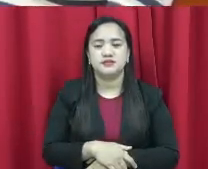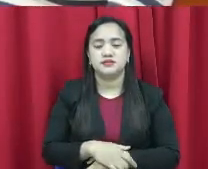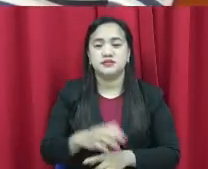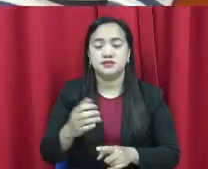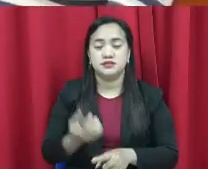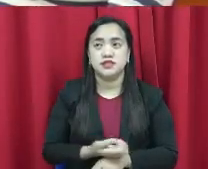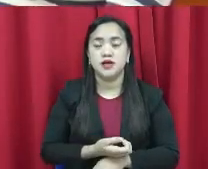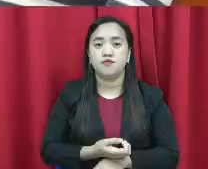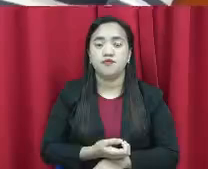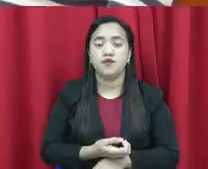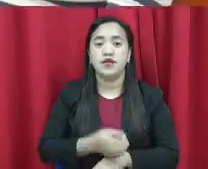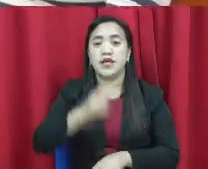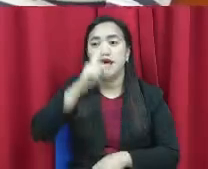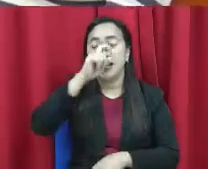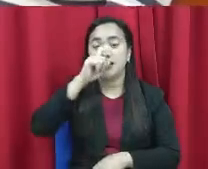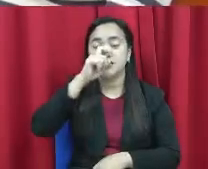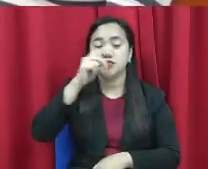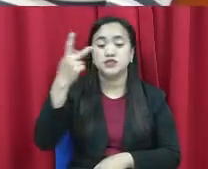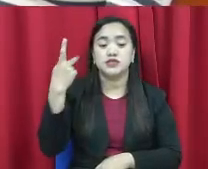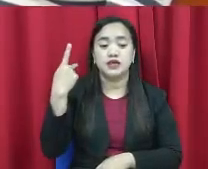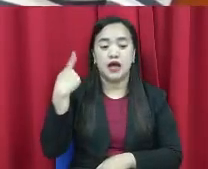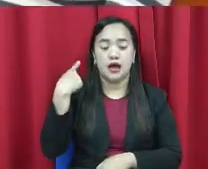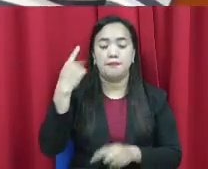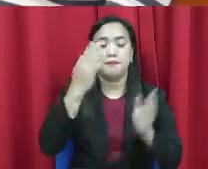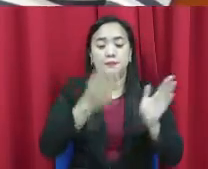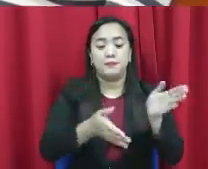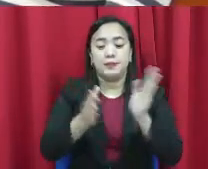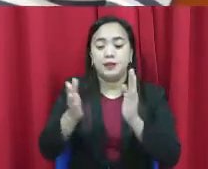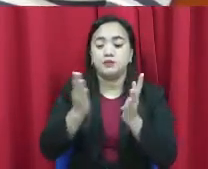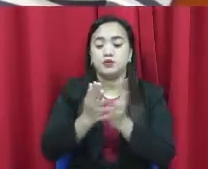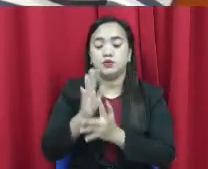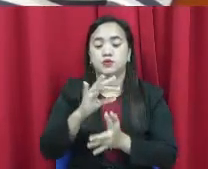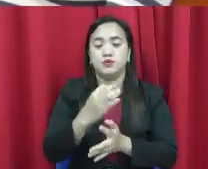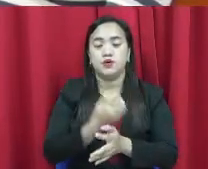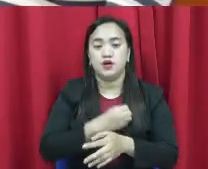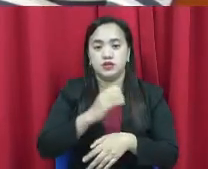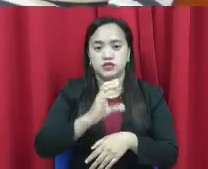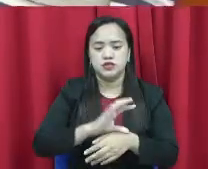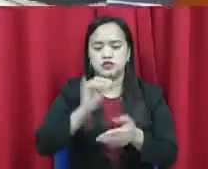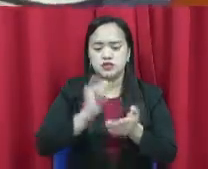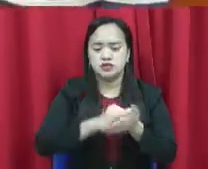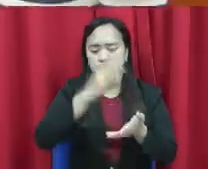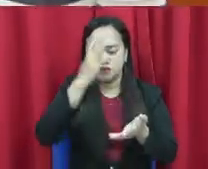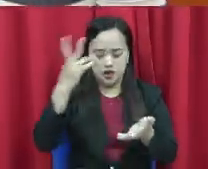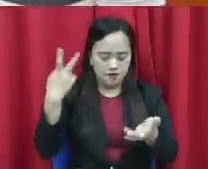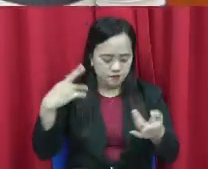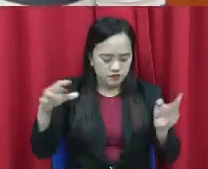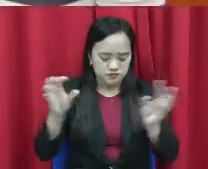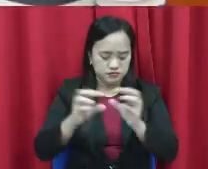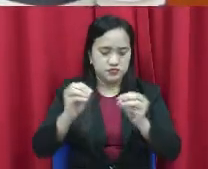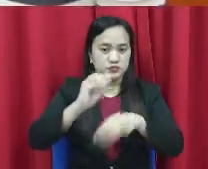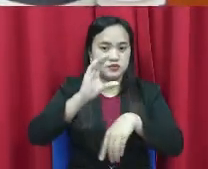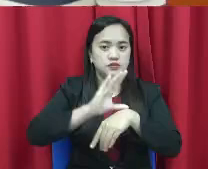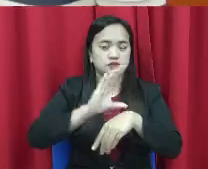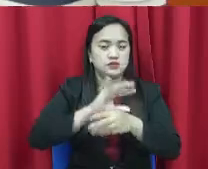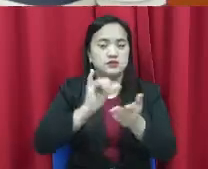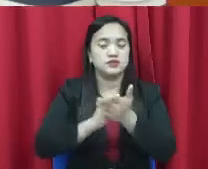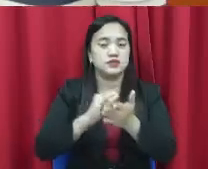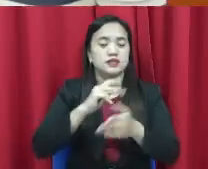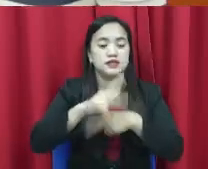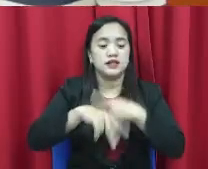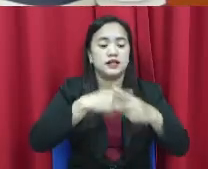Meron pong programa ang Diyos na isinet po sa atin through this church Kaya nga wala ng bahang mayong programang